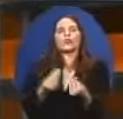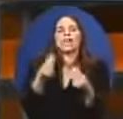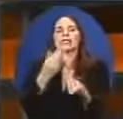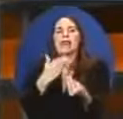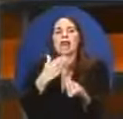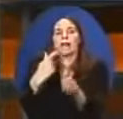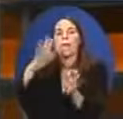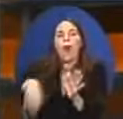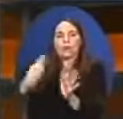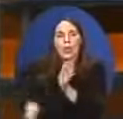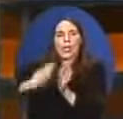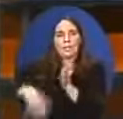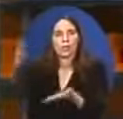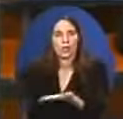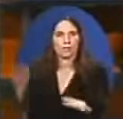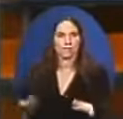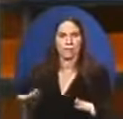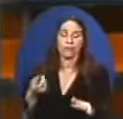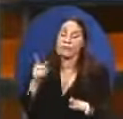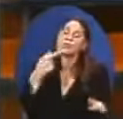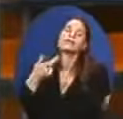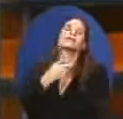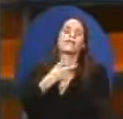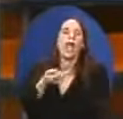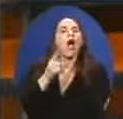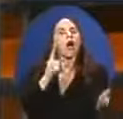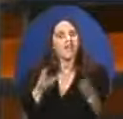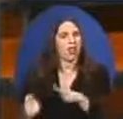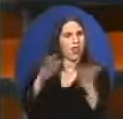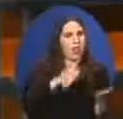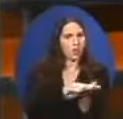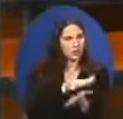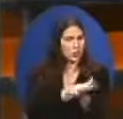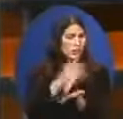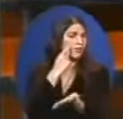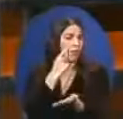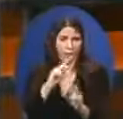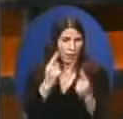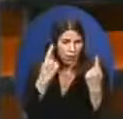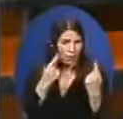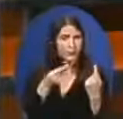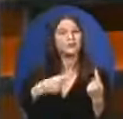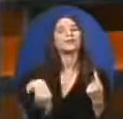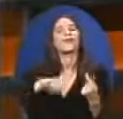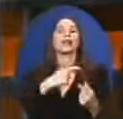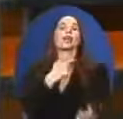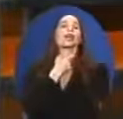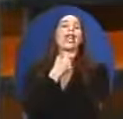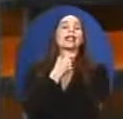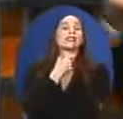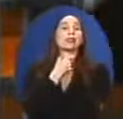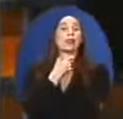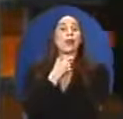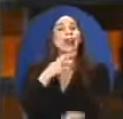כשהיצואנים הישראלים מוכרים פחות, יש פחות הכנסות מדינה. זה בצד ההכנסות, אבל בצד ההוצאות, תראה מה קרה. אנחנו נאלצנו